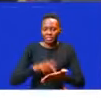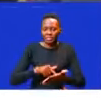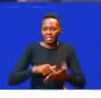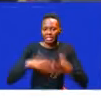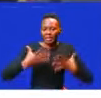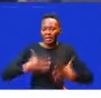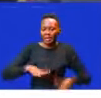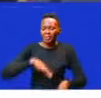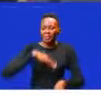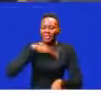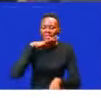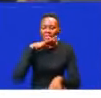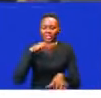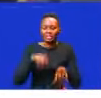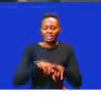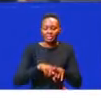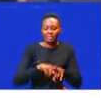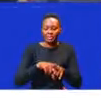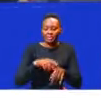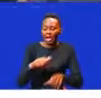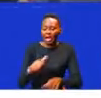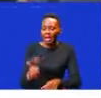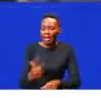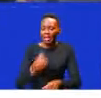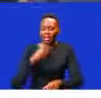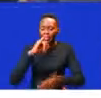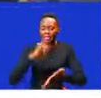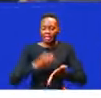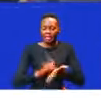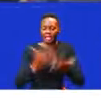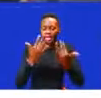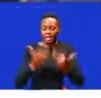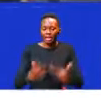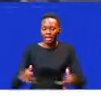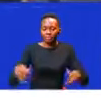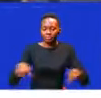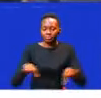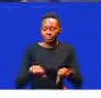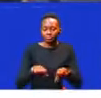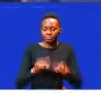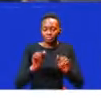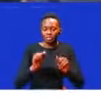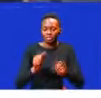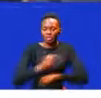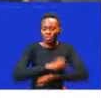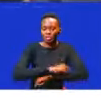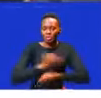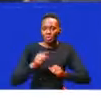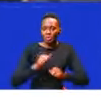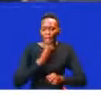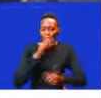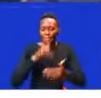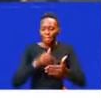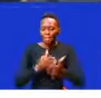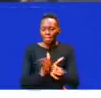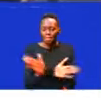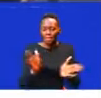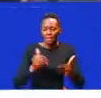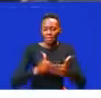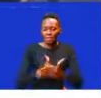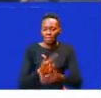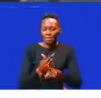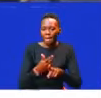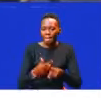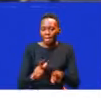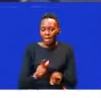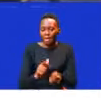Kaeto mogik en ni schools idhi yaw machiegni, nonego bed noseyawgi but